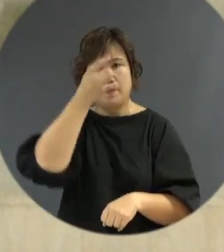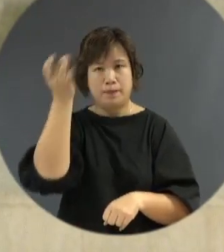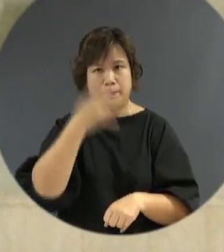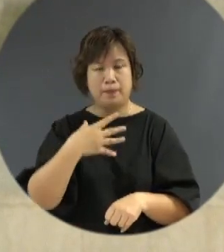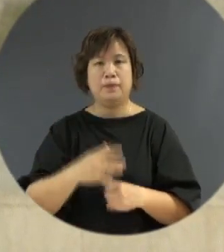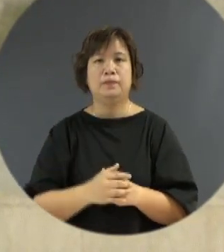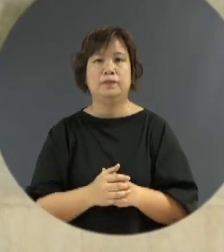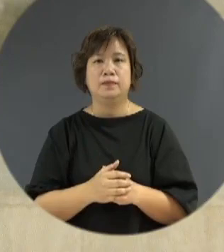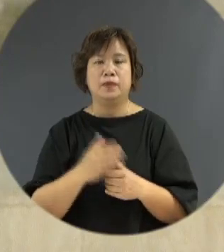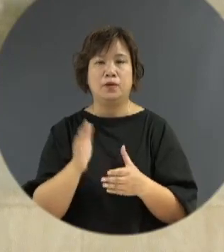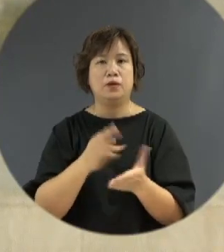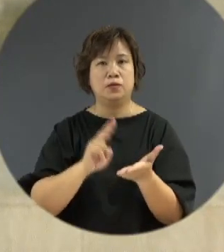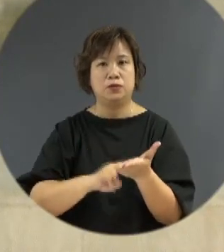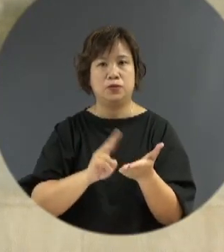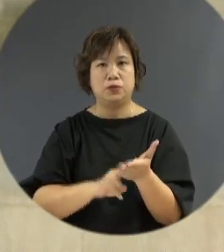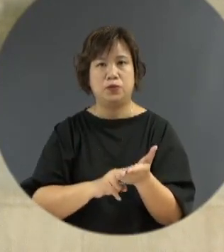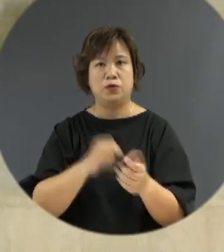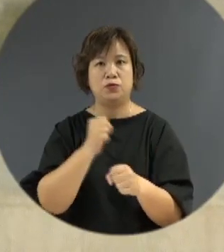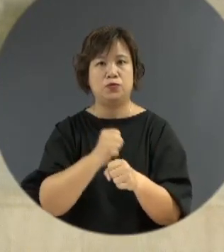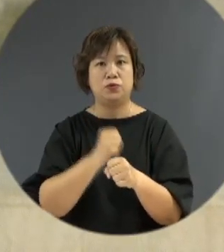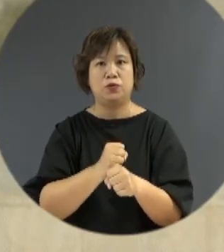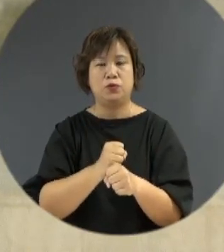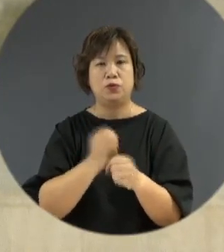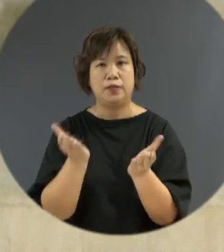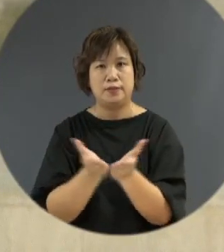仰作了最美好的见证。